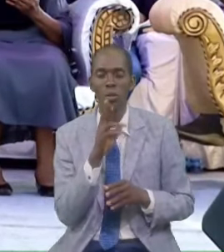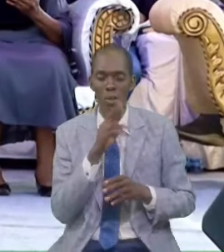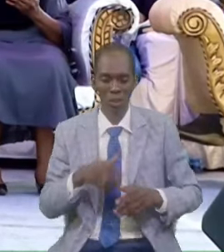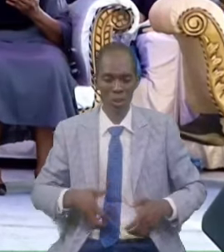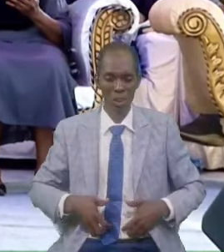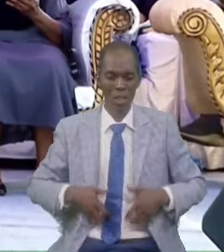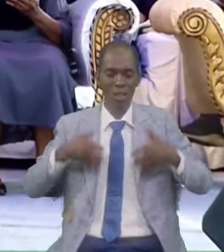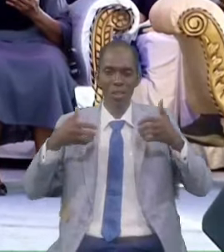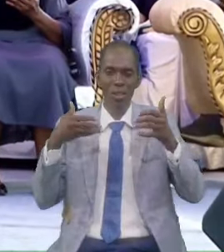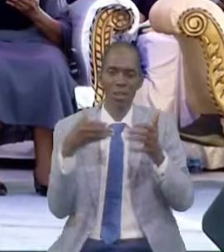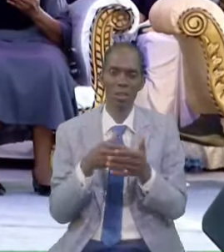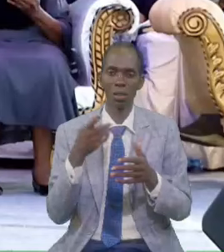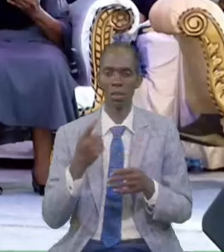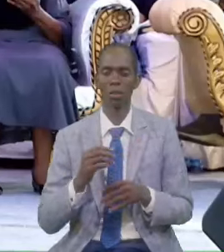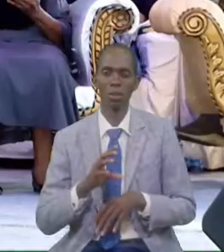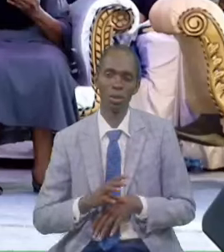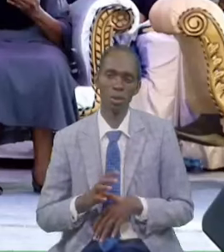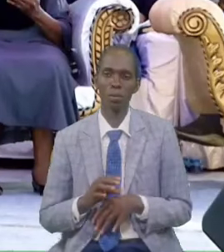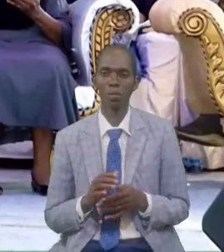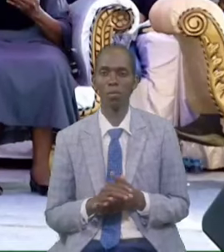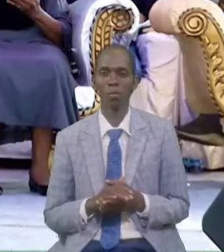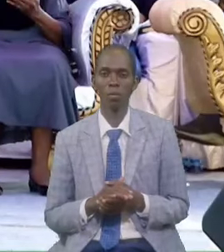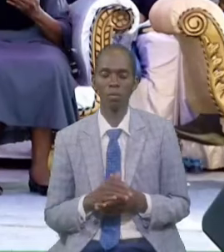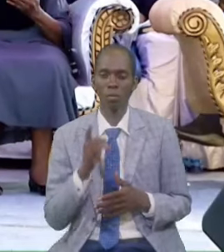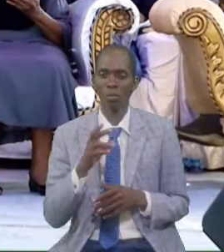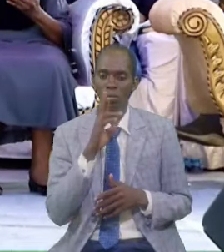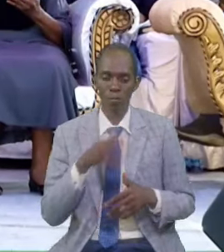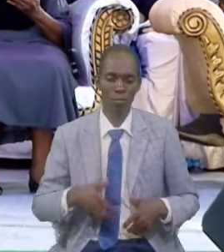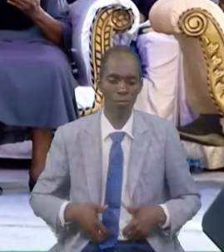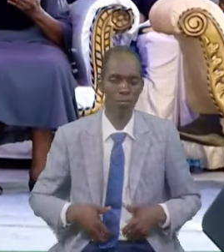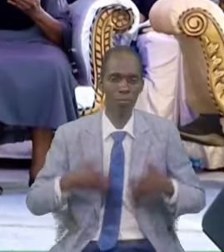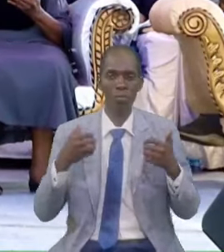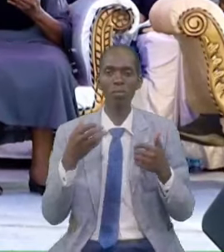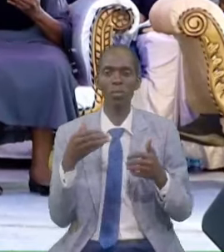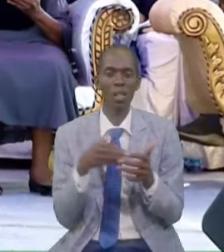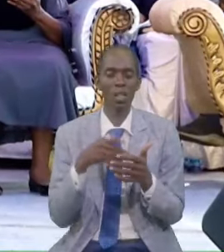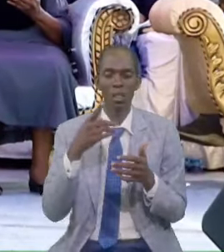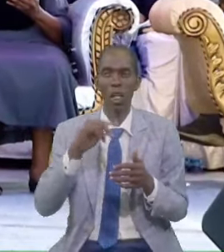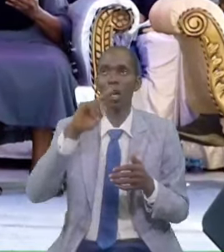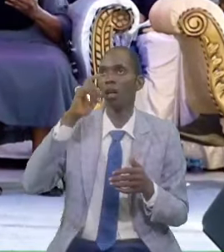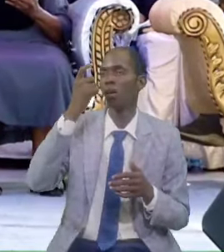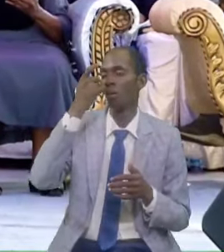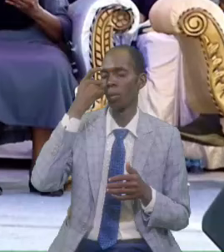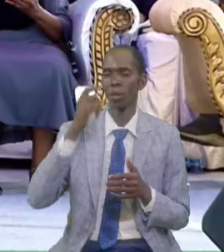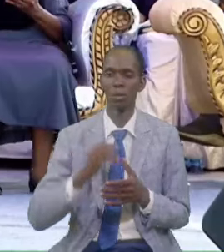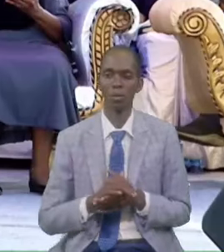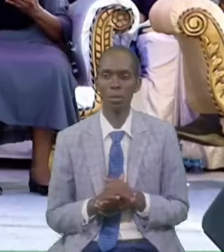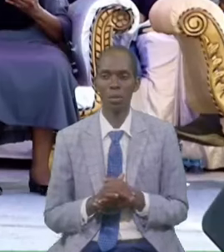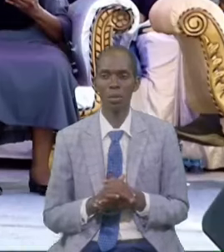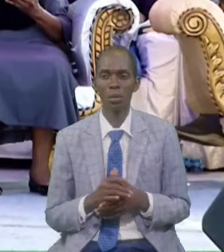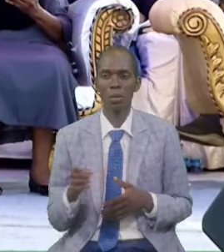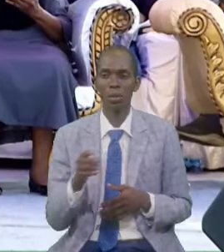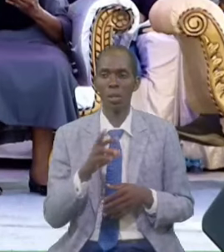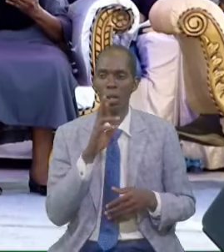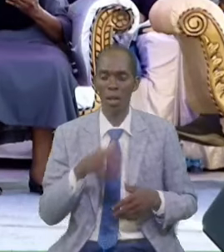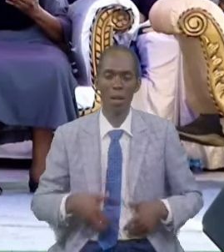church. సంఘానికి వ్యతిరేకంగా కోపడుతుంటారు. They are angry against the government. ప్రభుత్వానికి విరుద్ధంగా కోపడుతుంటారు. They are angry at their